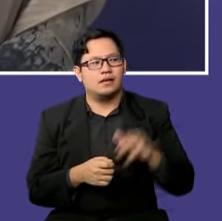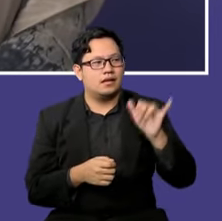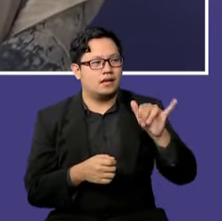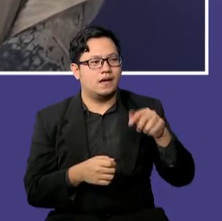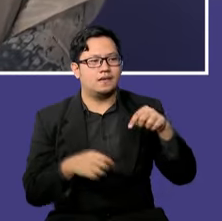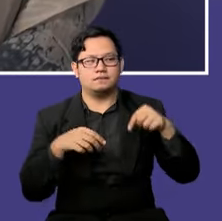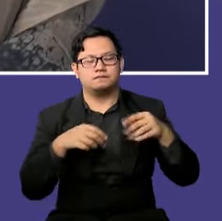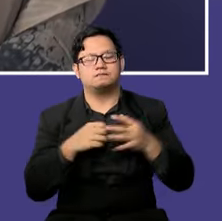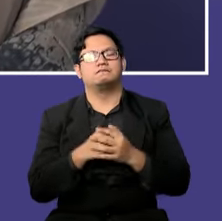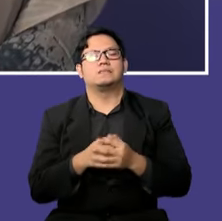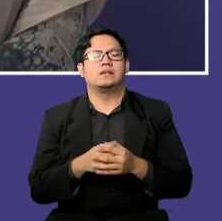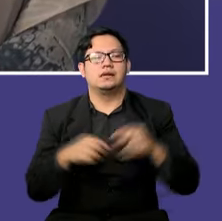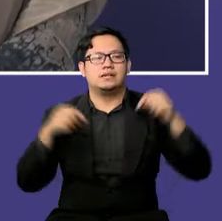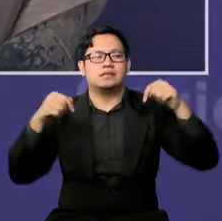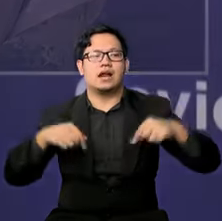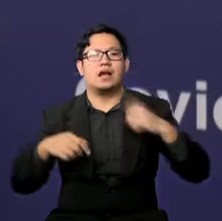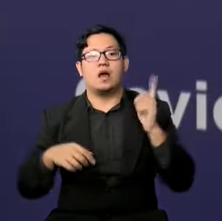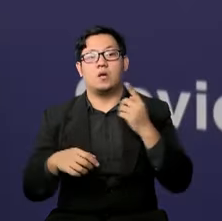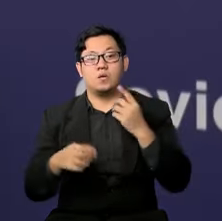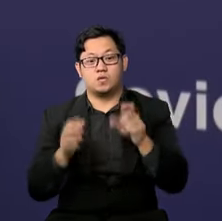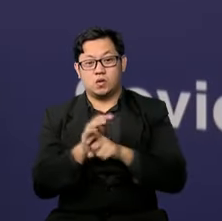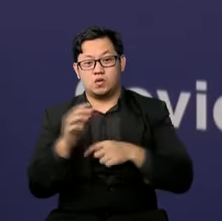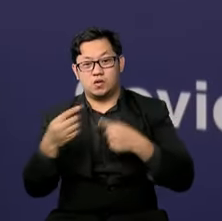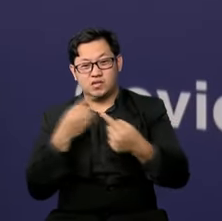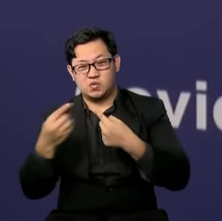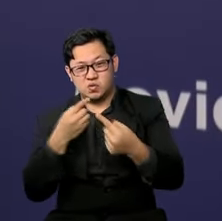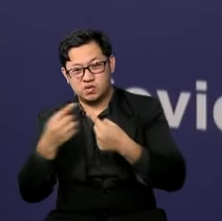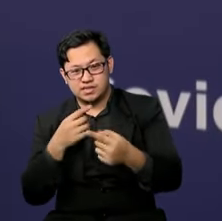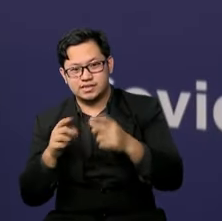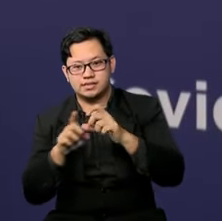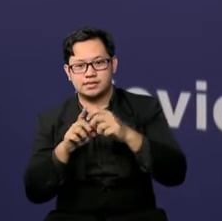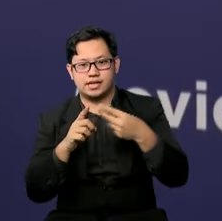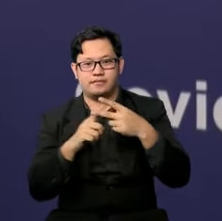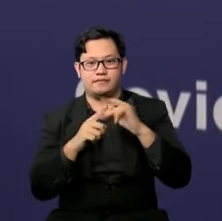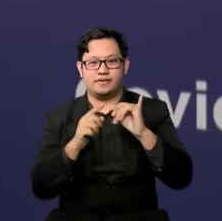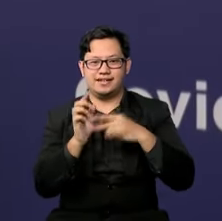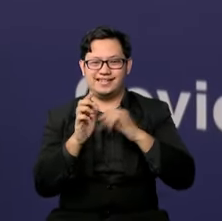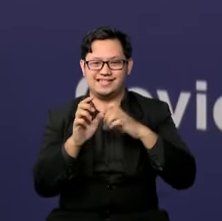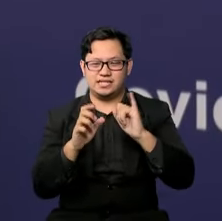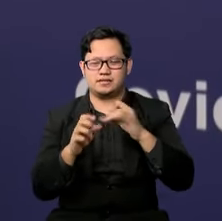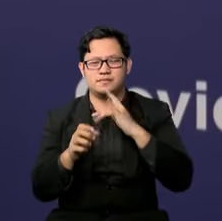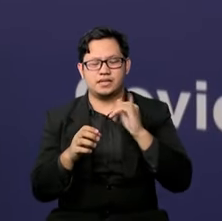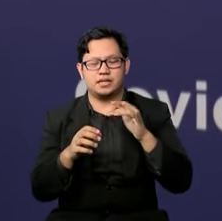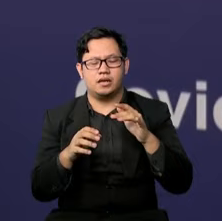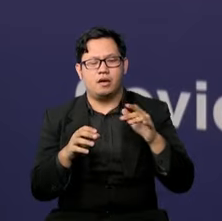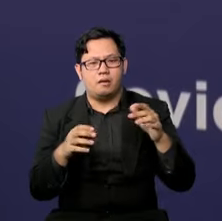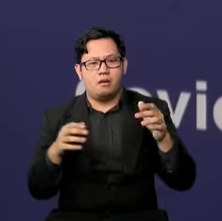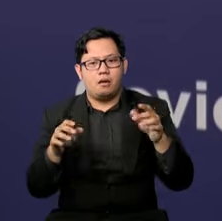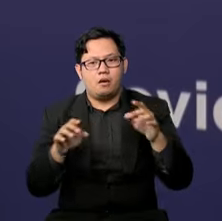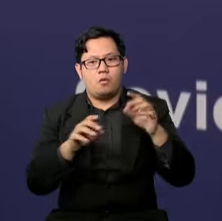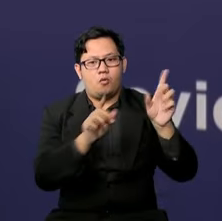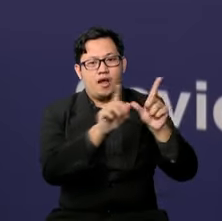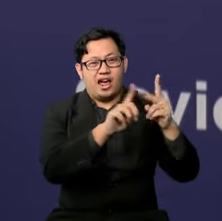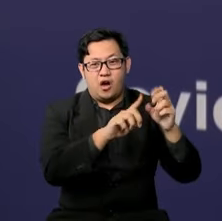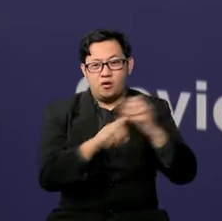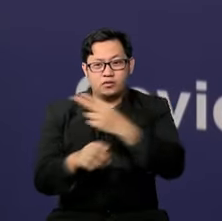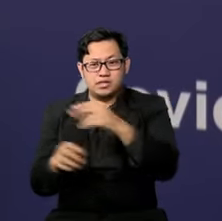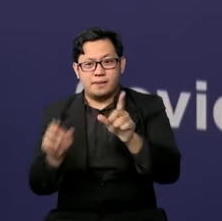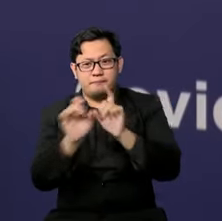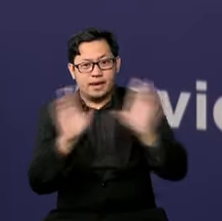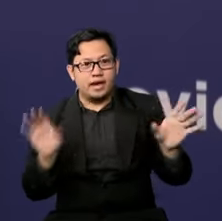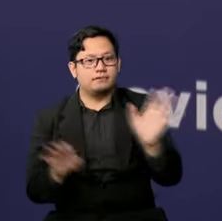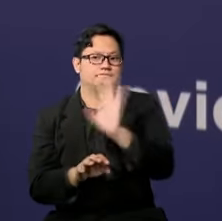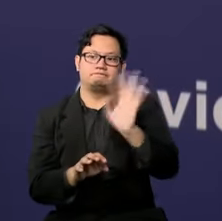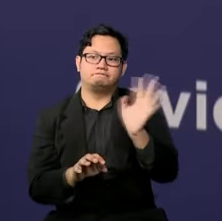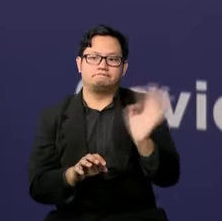sekarang ini dulu Jadi kalau misalnya kita diskusikan secara definisi sebenarnya kita tidak berbeda dengan Who Mbak Evi Jadi pertama ini bisa kita